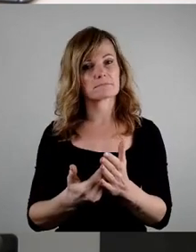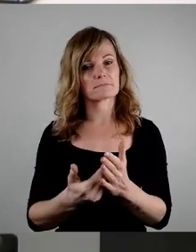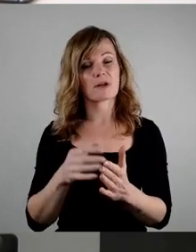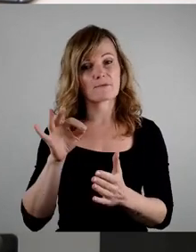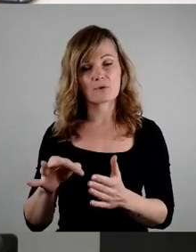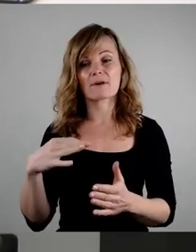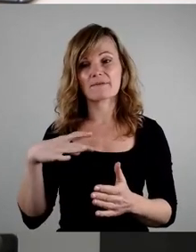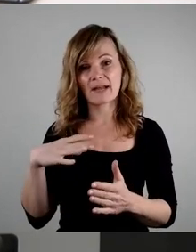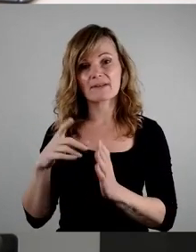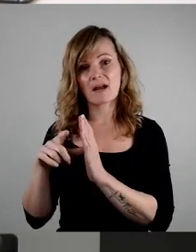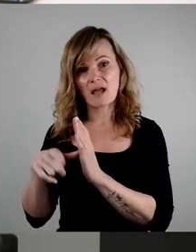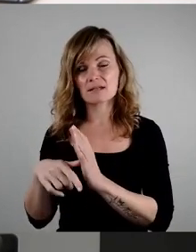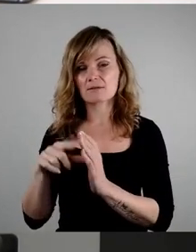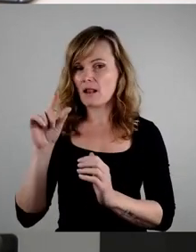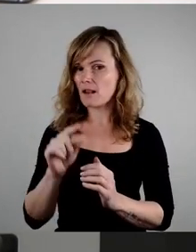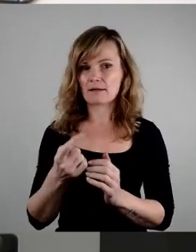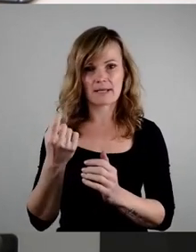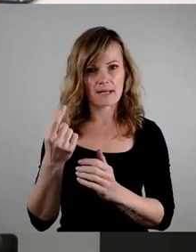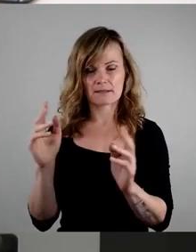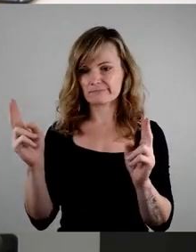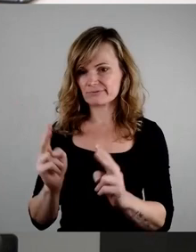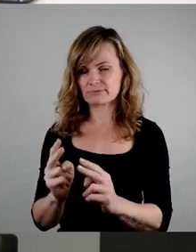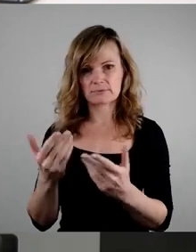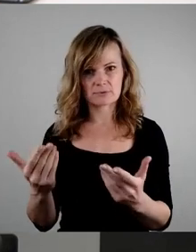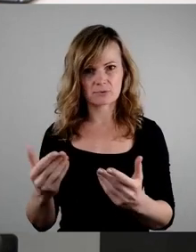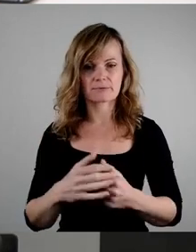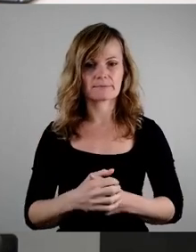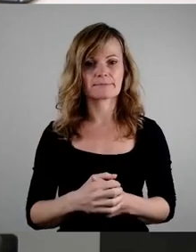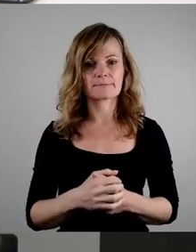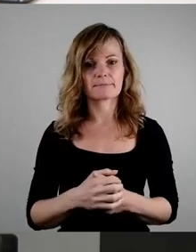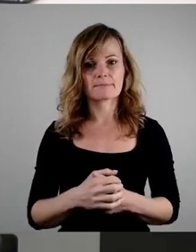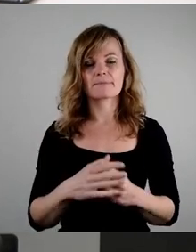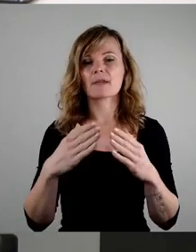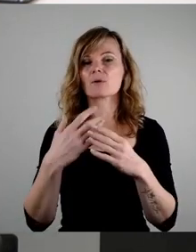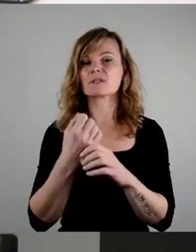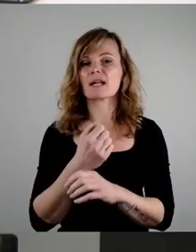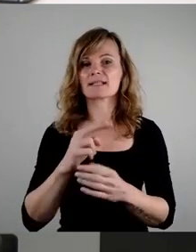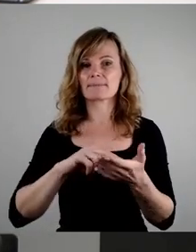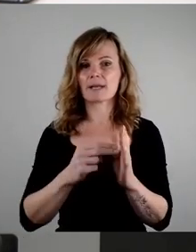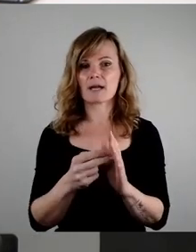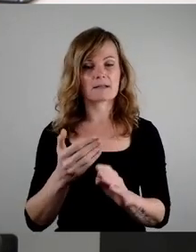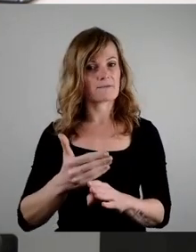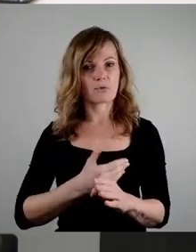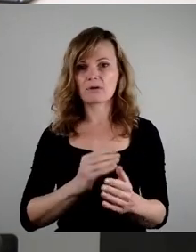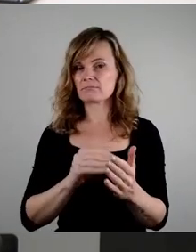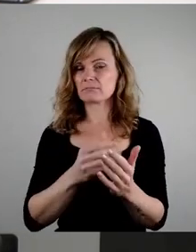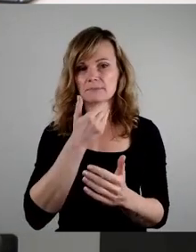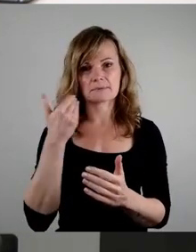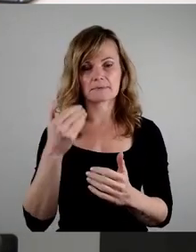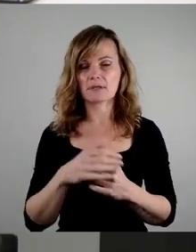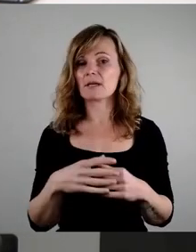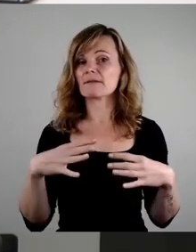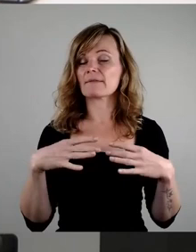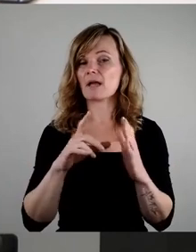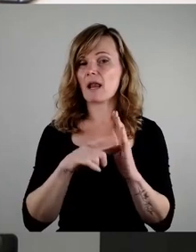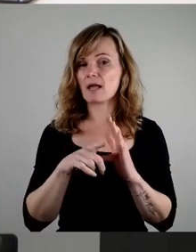steht. Von Kürzungen bzw. im Haushaltsplan gleich von vornherein nicht eingeplanten freiwilligen Leistungen ist